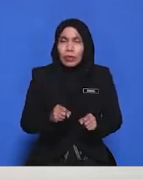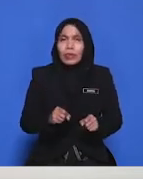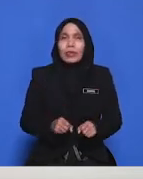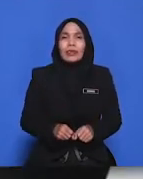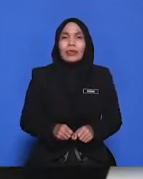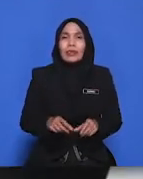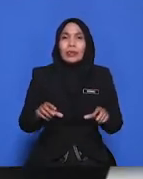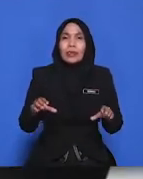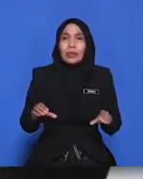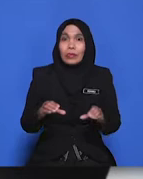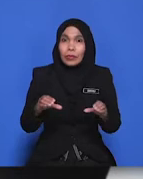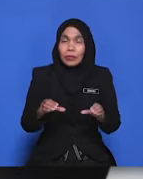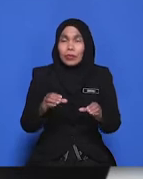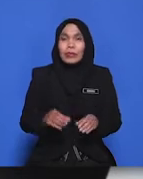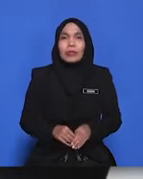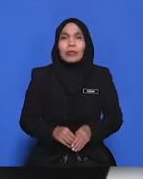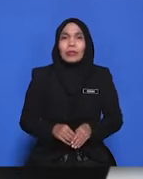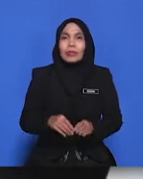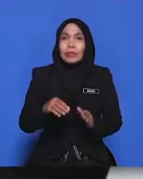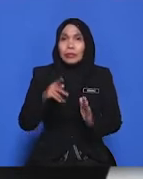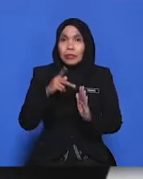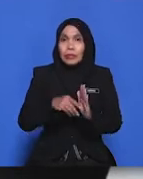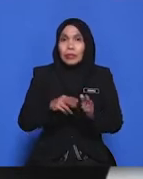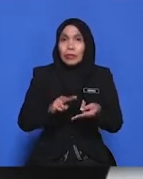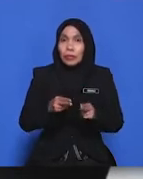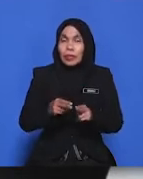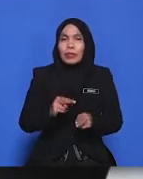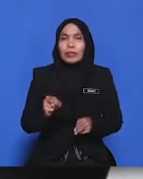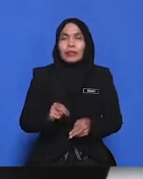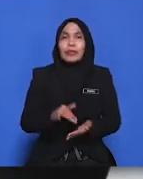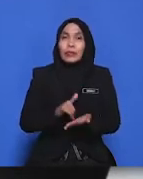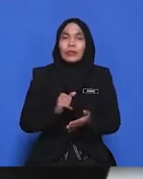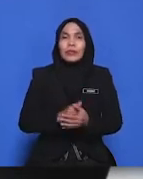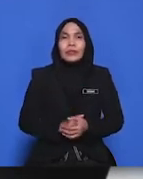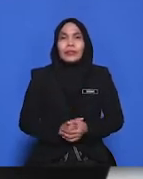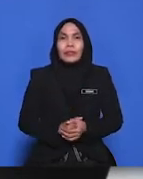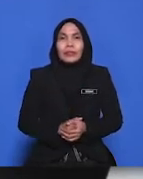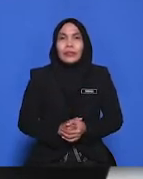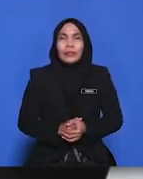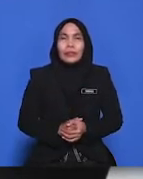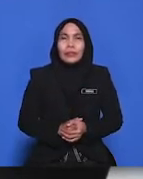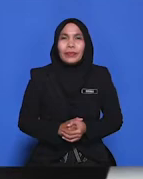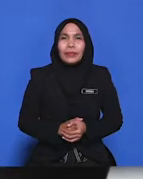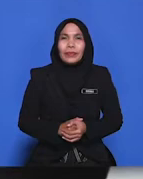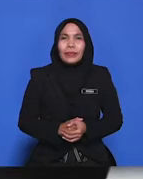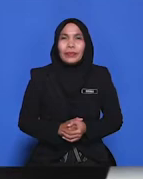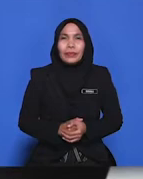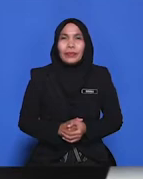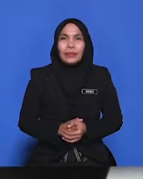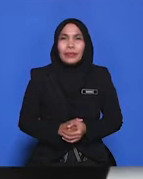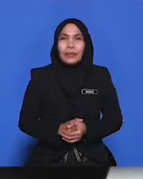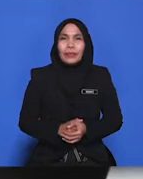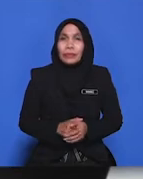itu. Kembali kepada tajuk kita, bentuk Islah yang dibawa oleh As-Sayyid Jamaluddin Al-Afghani